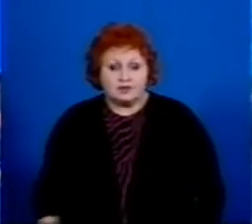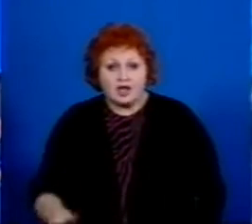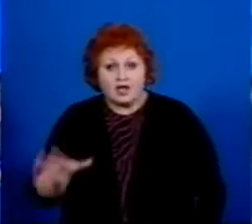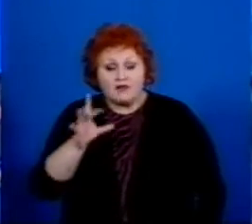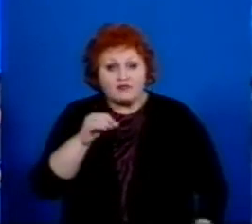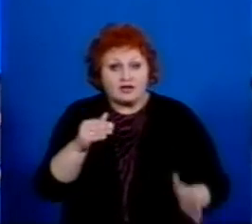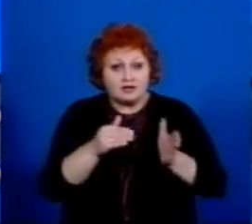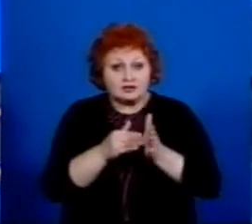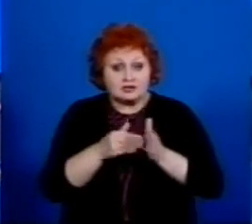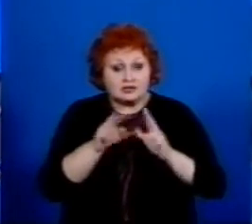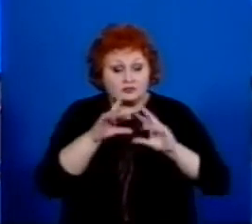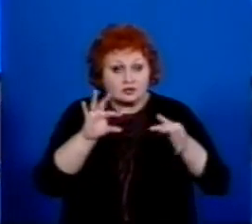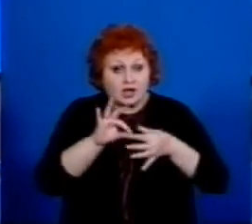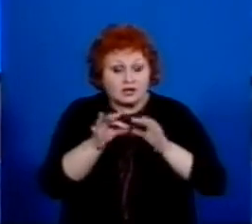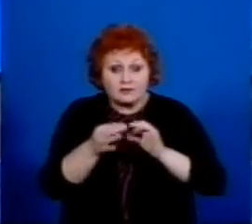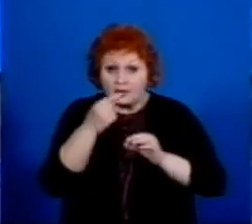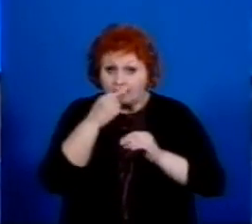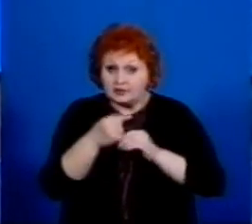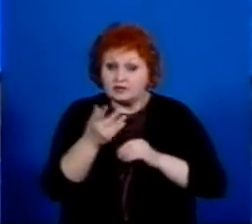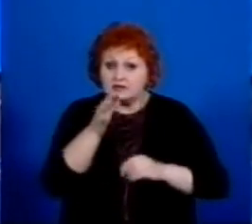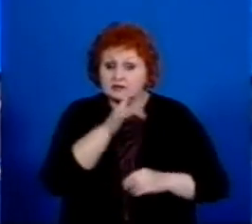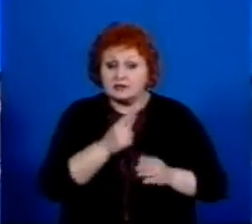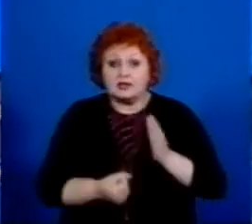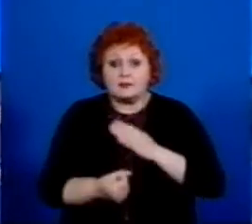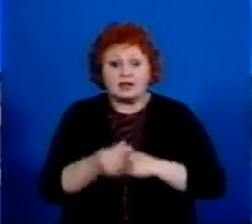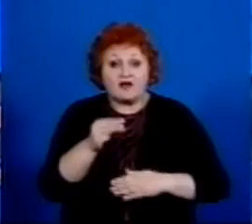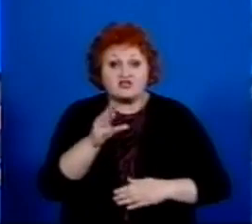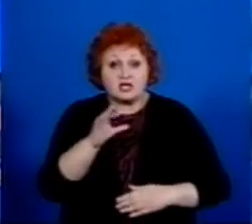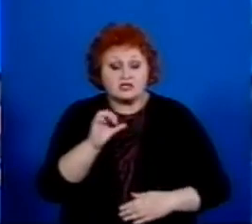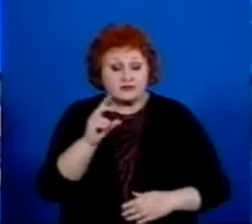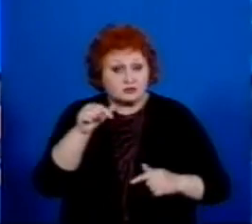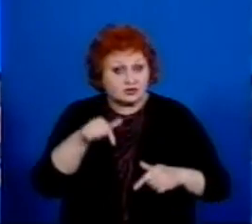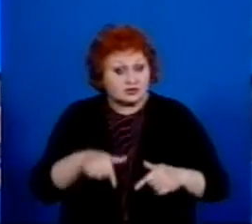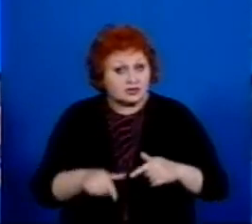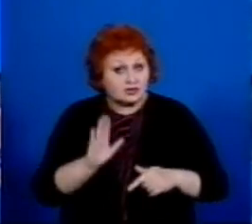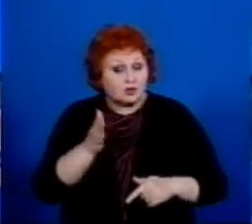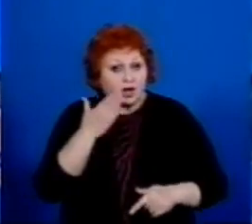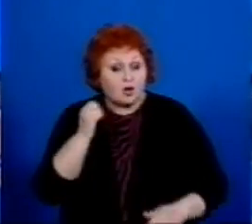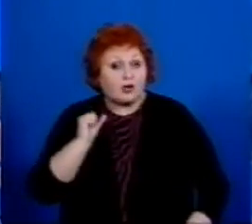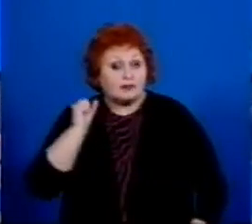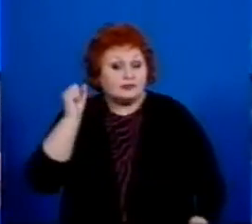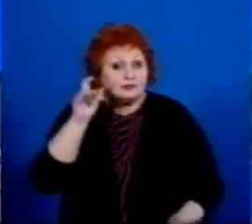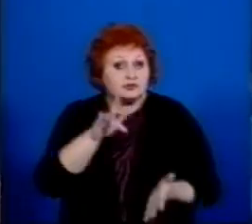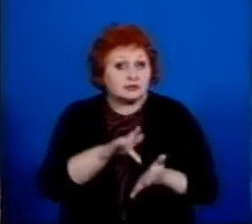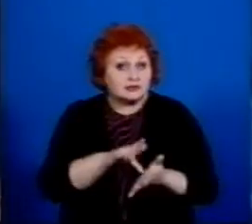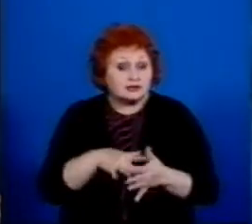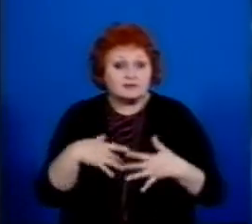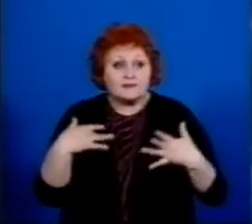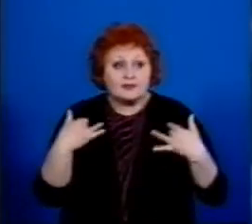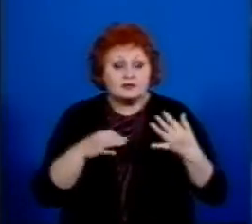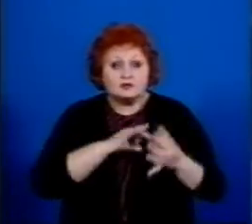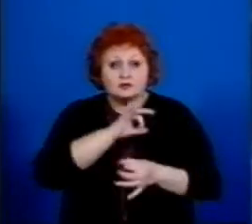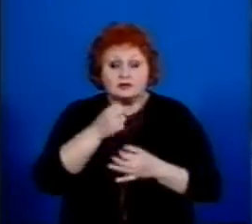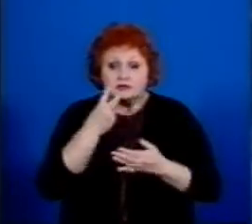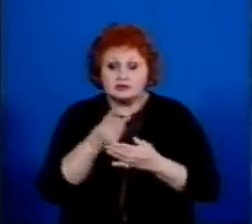Филиал Кисловодской школы Олимпийского резерва в ближайшие несколько лет появится в Железноводске. Здесь будет легкоатлетический центр. Сегодня проект